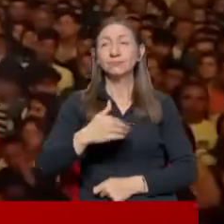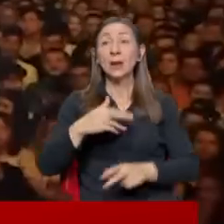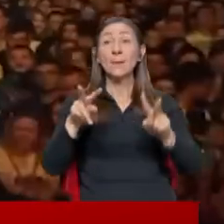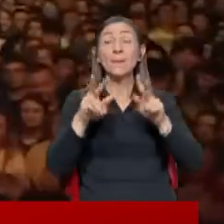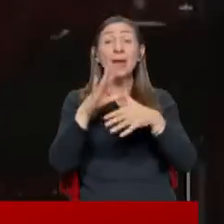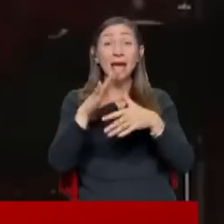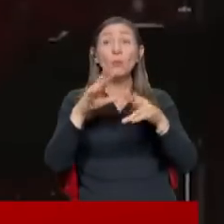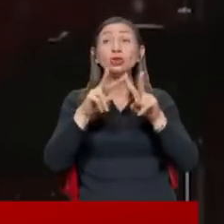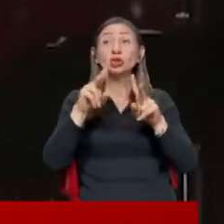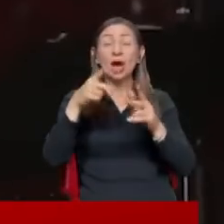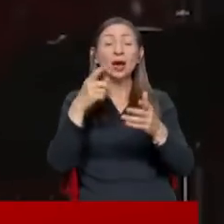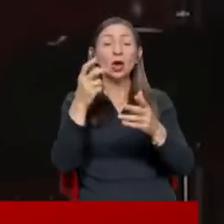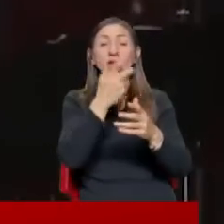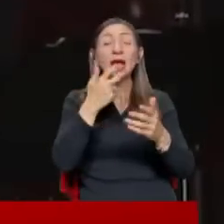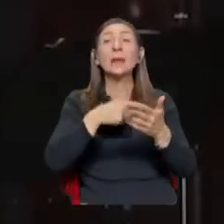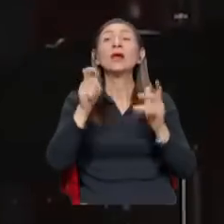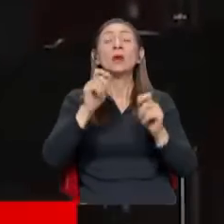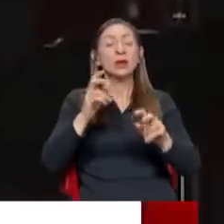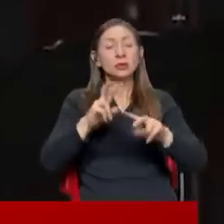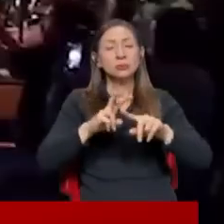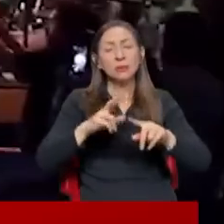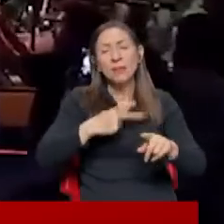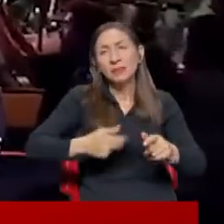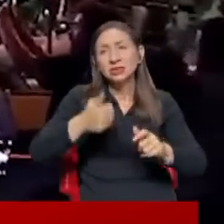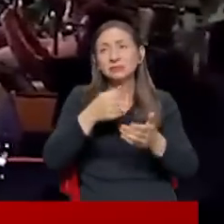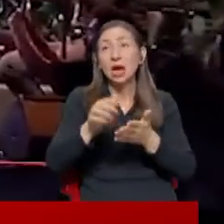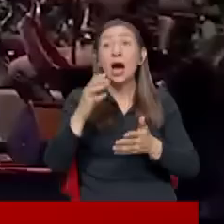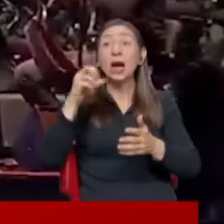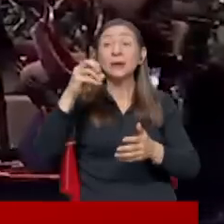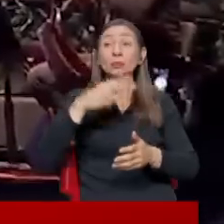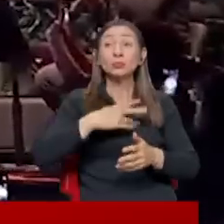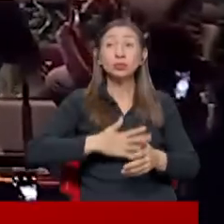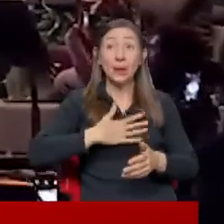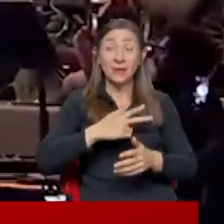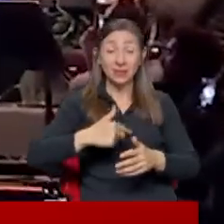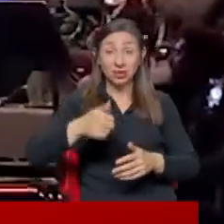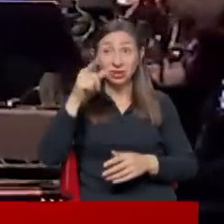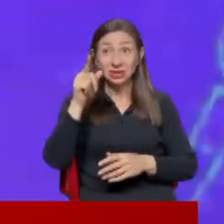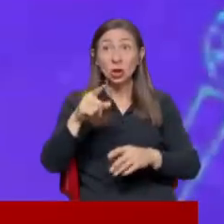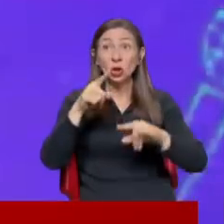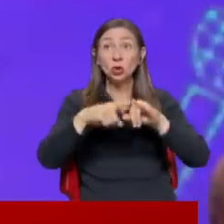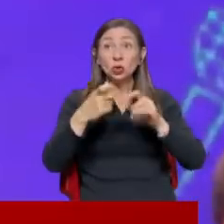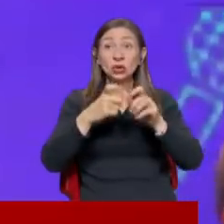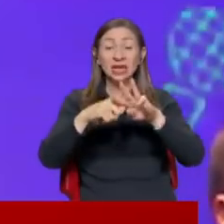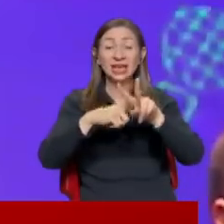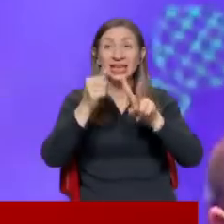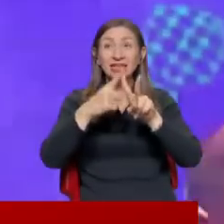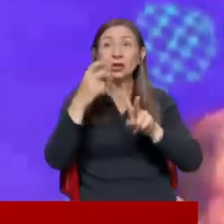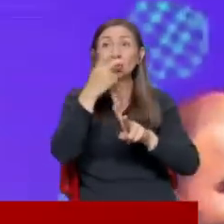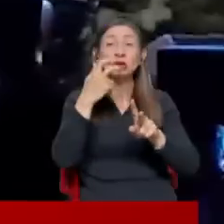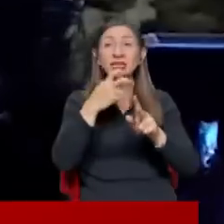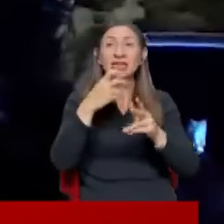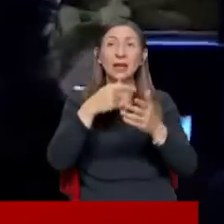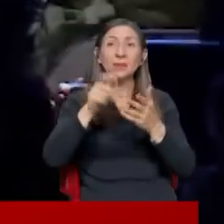Melek Mosso konserini iptal etmeyen başkan koltuğundan oldu. AK Partili Bursa Büyükşehir Belediyesi Başkanı ise Hüseyin Turan konserini iptal